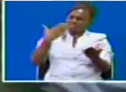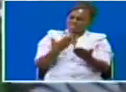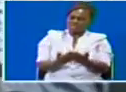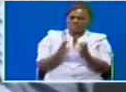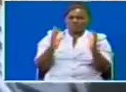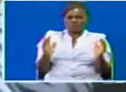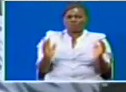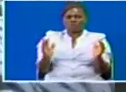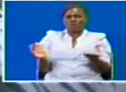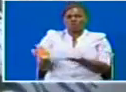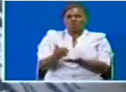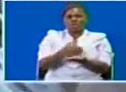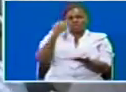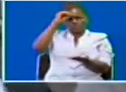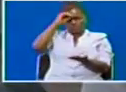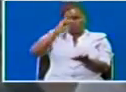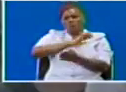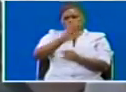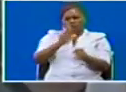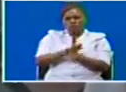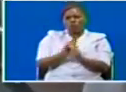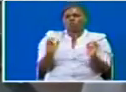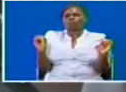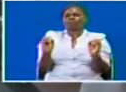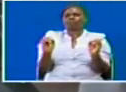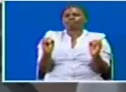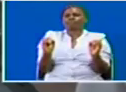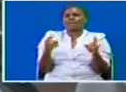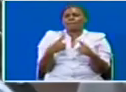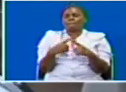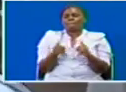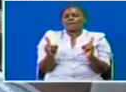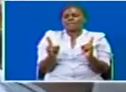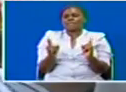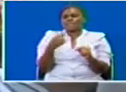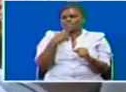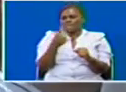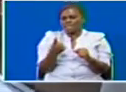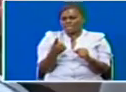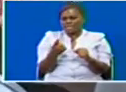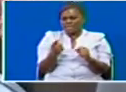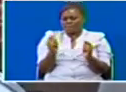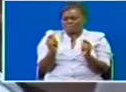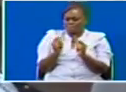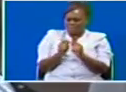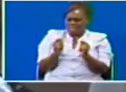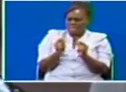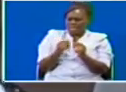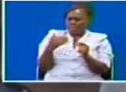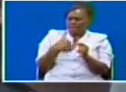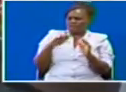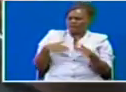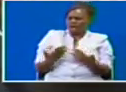sitaweza kukusanya maoni yote kutoka tuko wa Kenya, lakini kama alivyopaza mama huyu ameweza kusema kwa uchungu jinsi